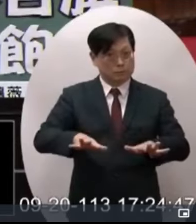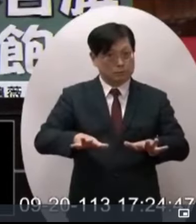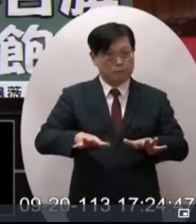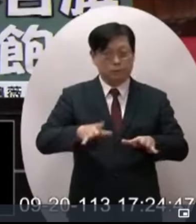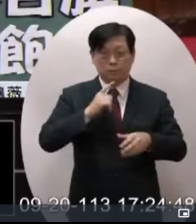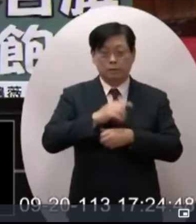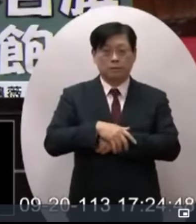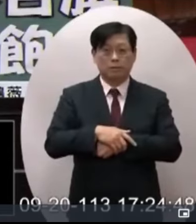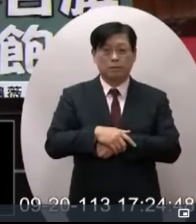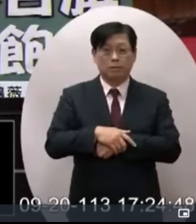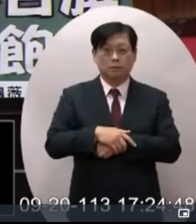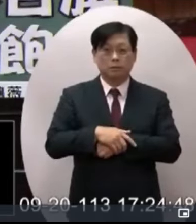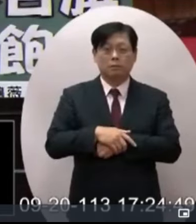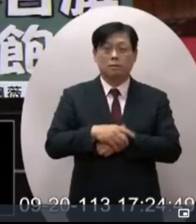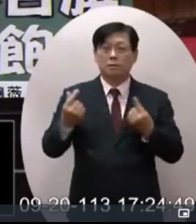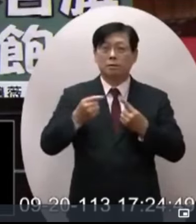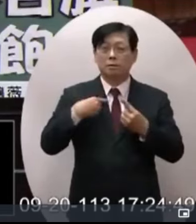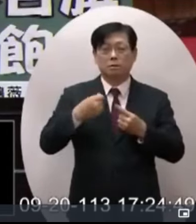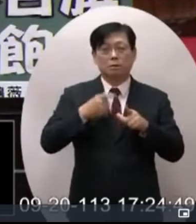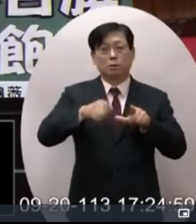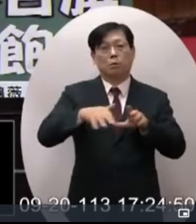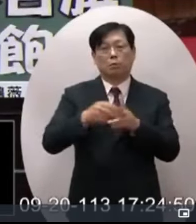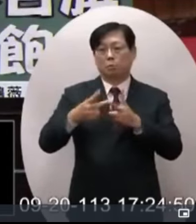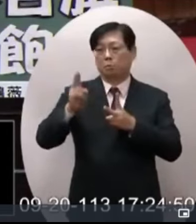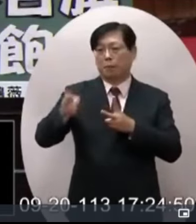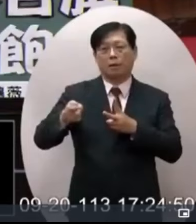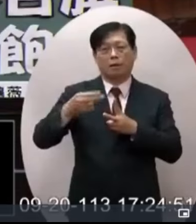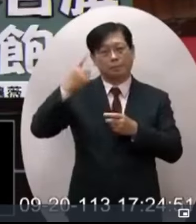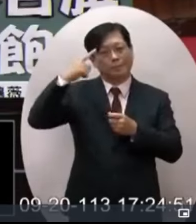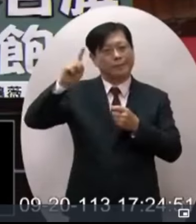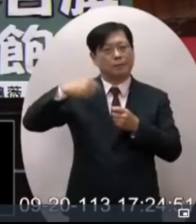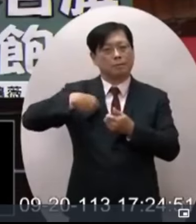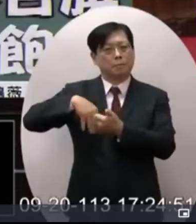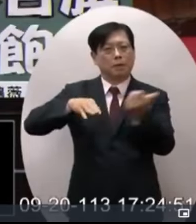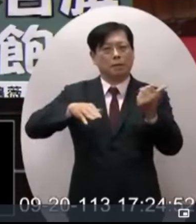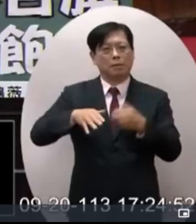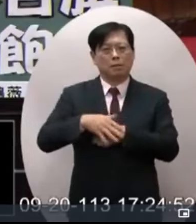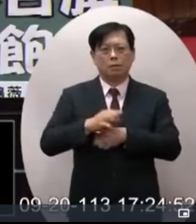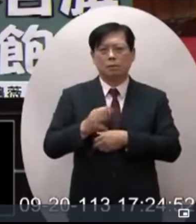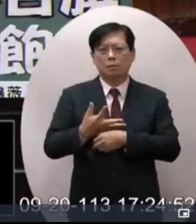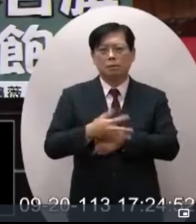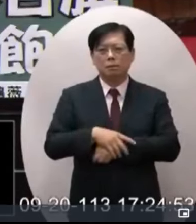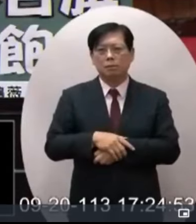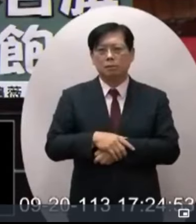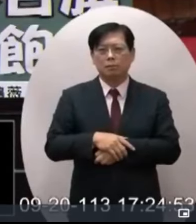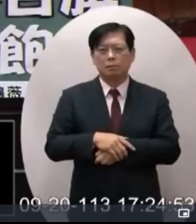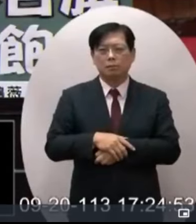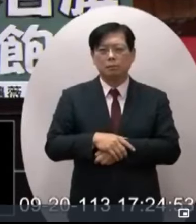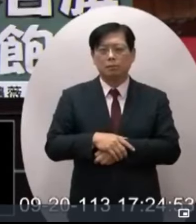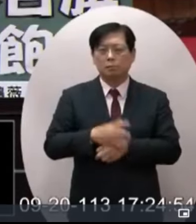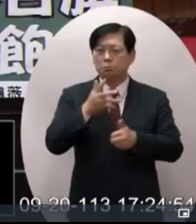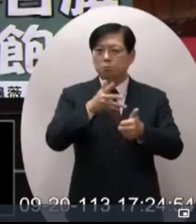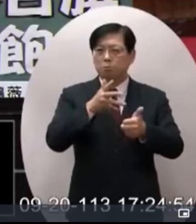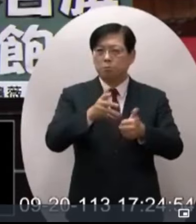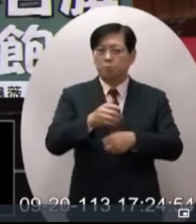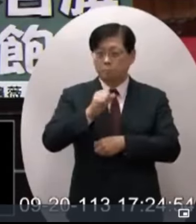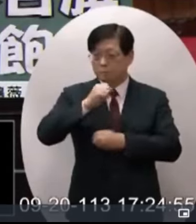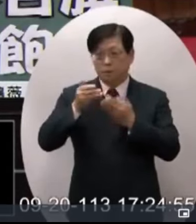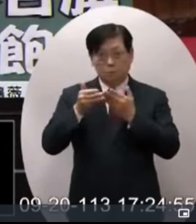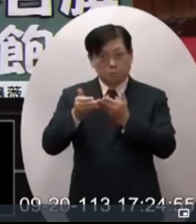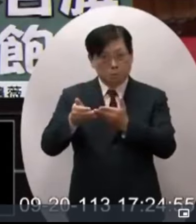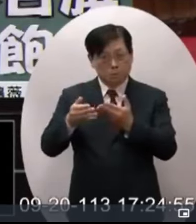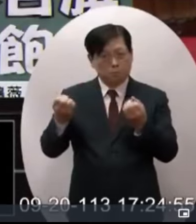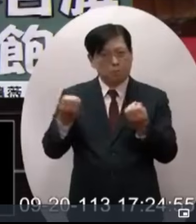天给他一个公文，明天请他走人，为什么？请问一下，台